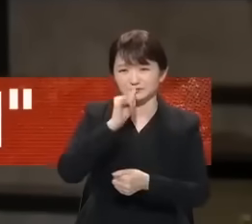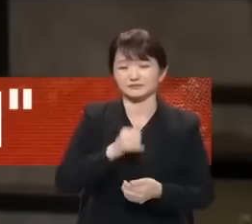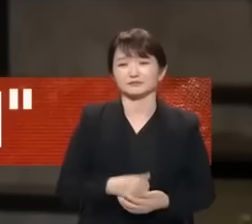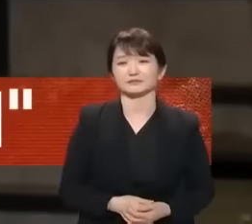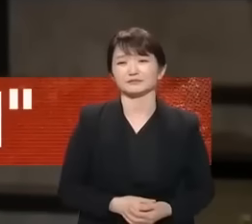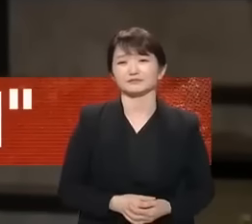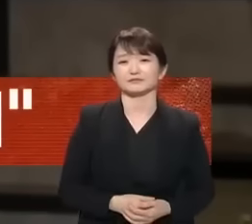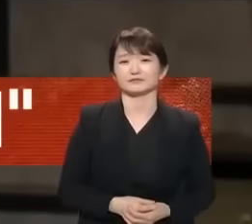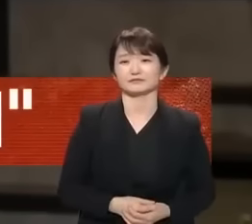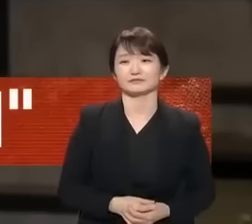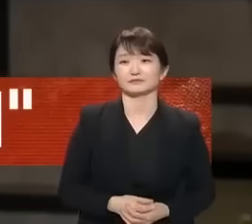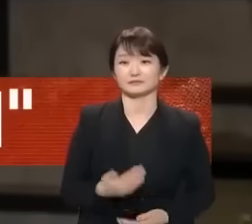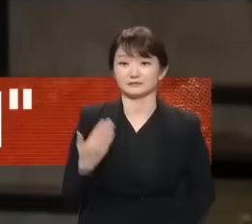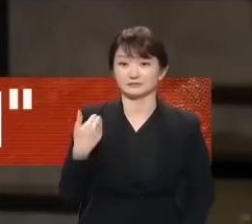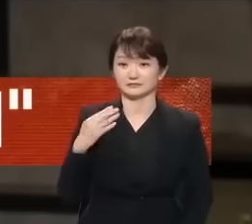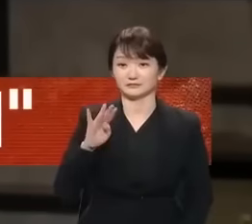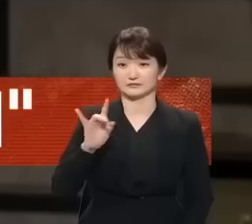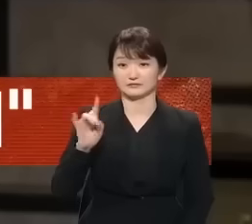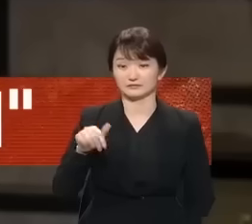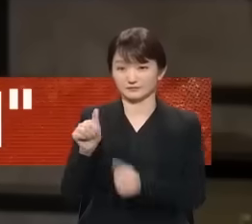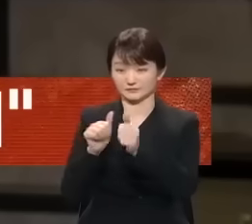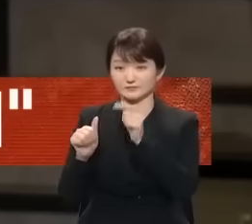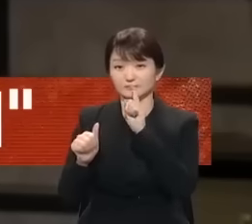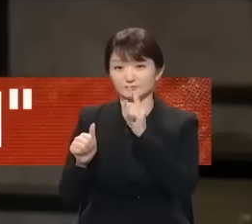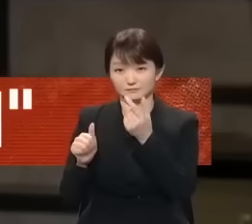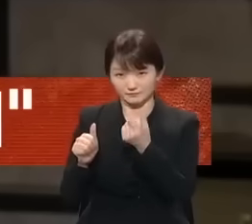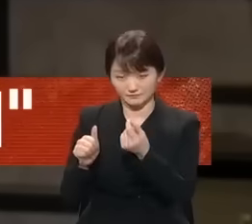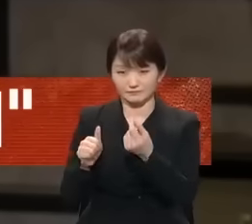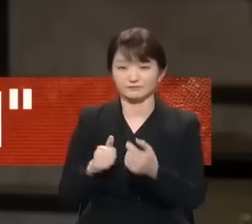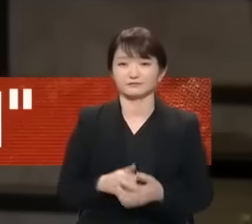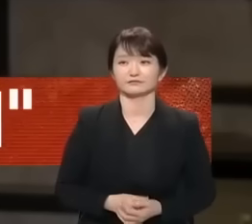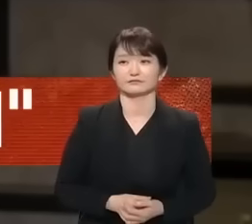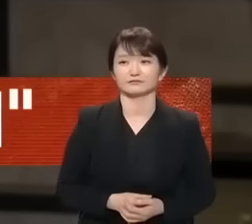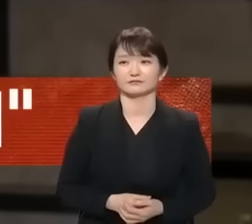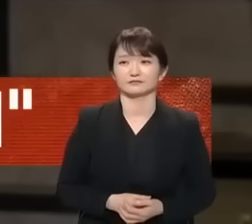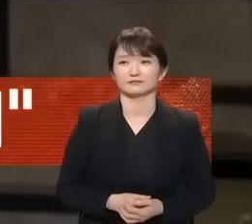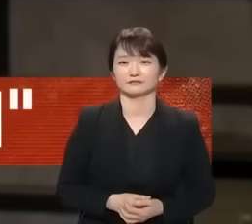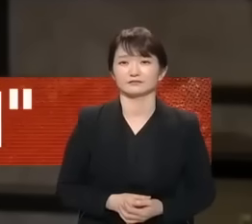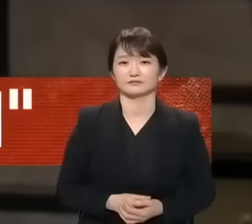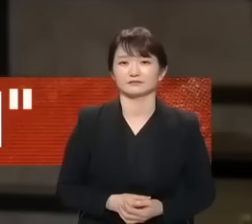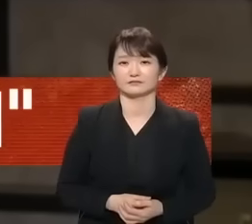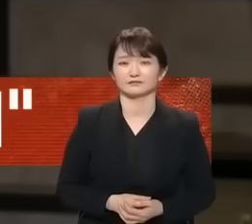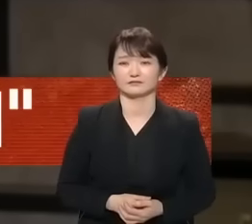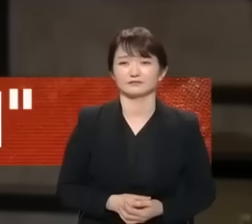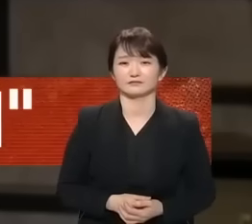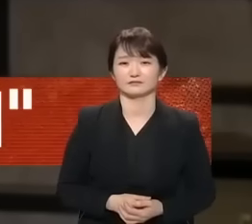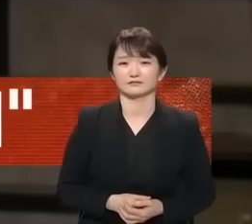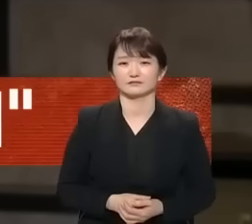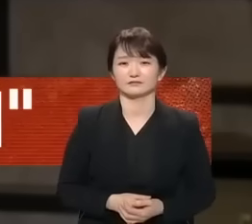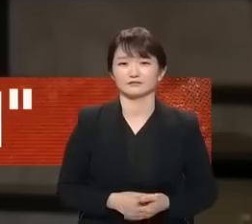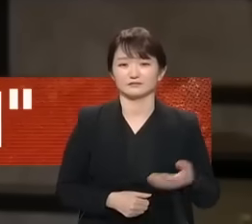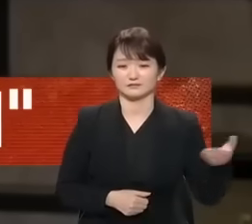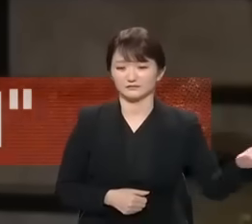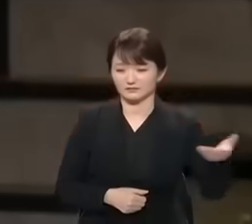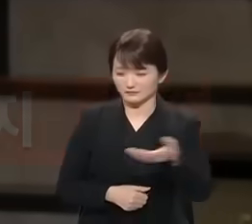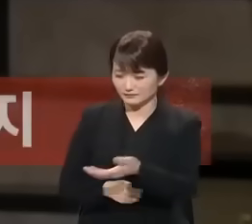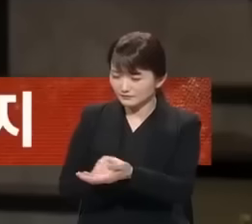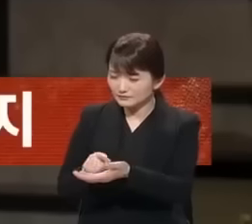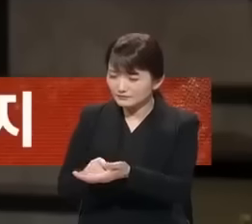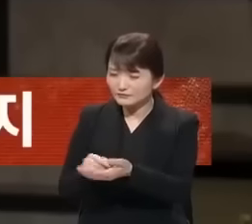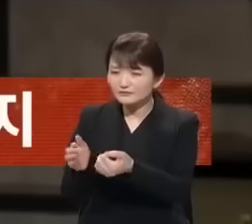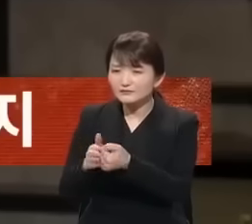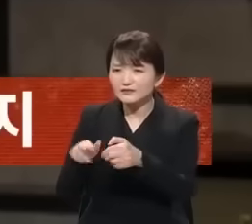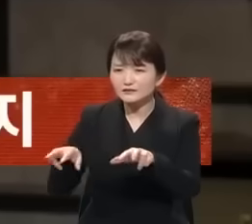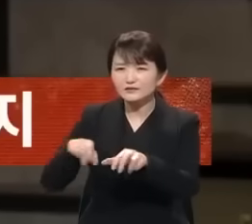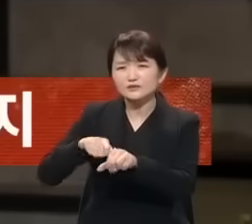이제 그 우리 변호사님 얘기를 하셨는데 사실 이게 공급 수준이기 때문에 저렇게 한다 하더라도 처벌할 수 있는 여러